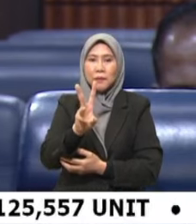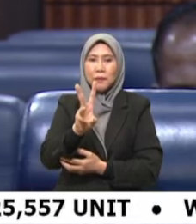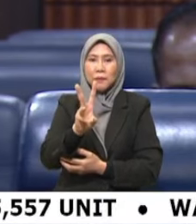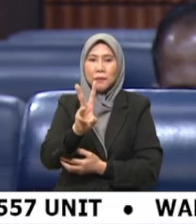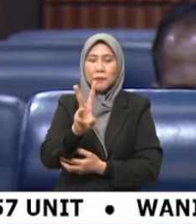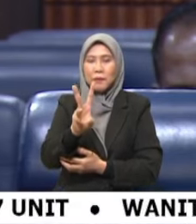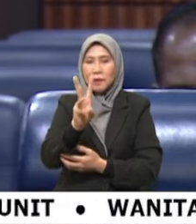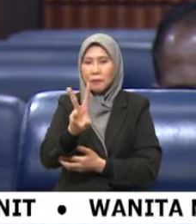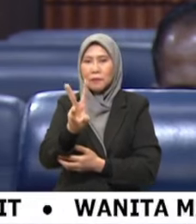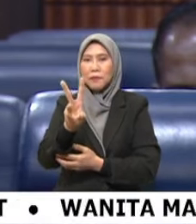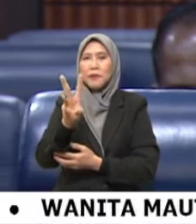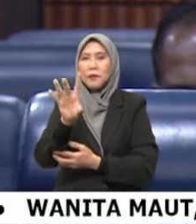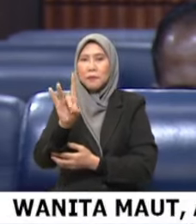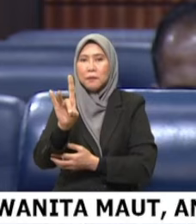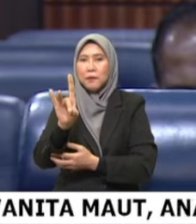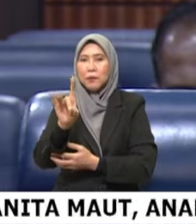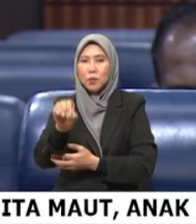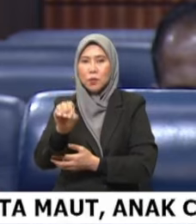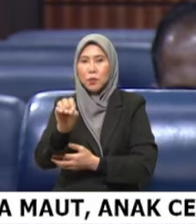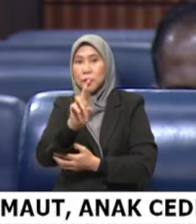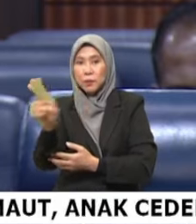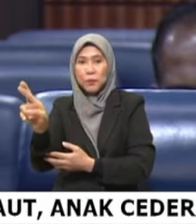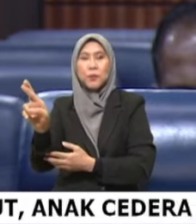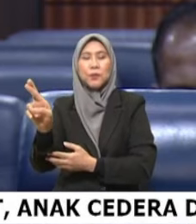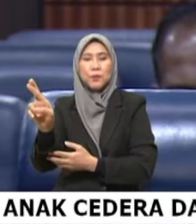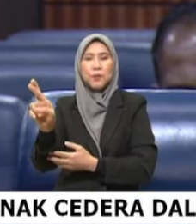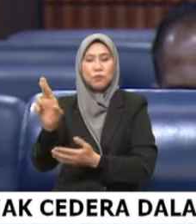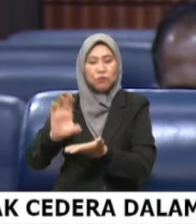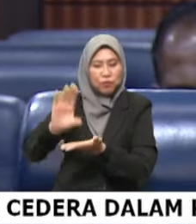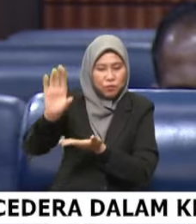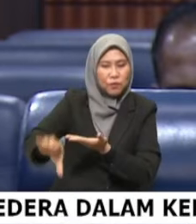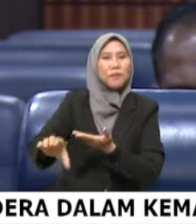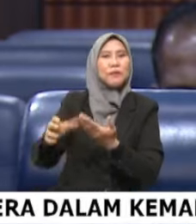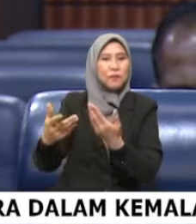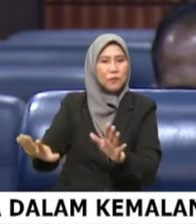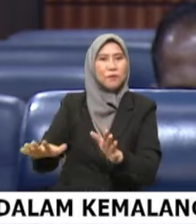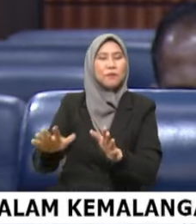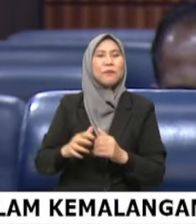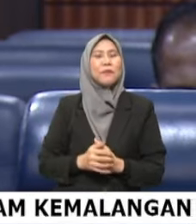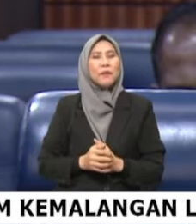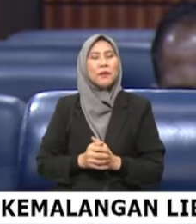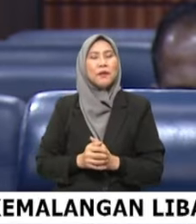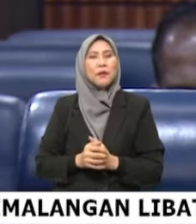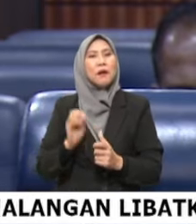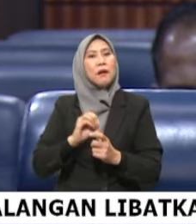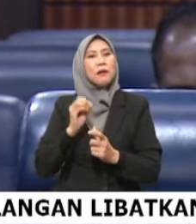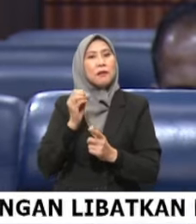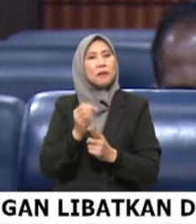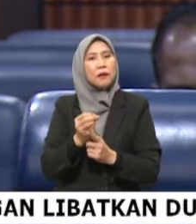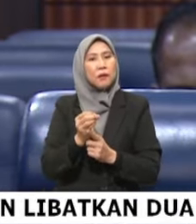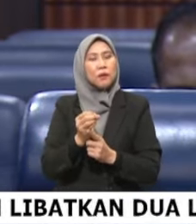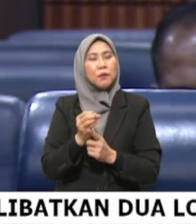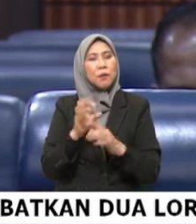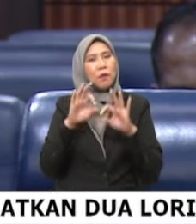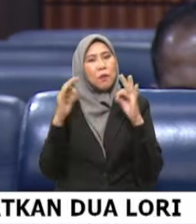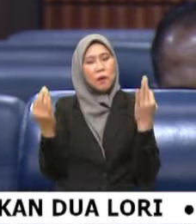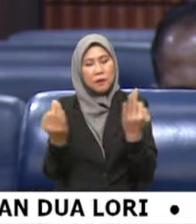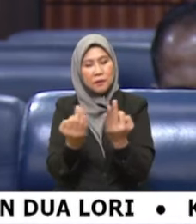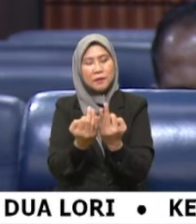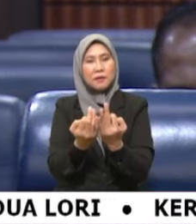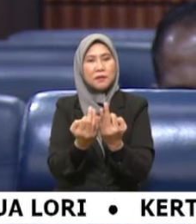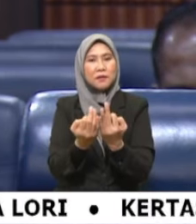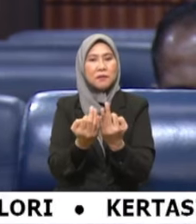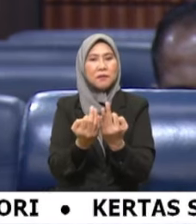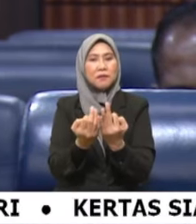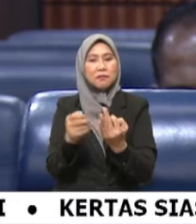608,000. Bagi orang awam yang tercetera atau keluarga yang mengalami kehilangan nyawa,